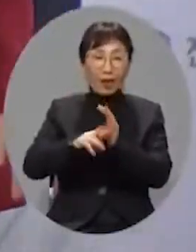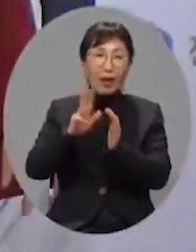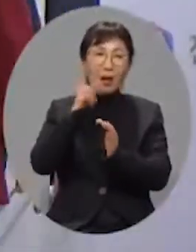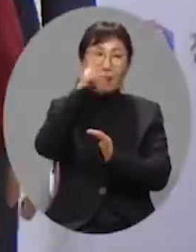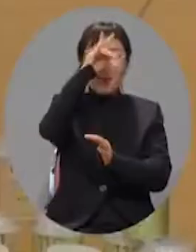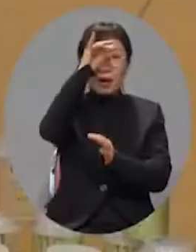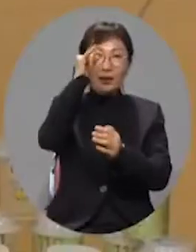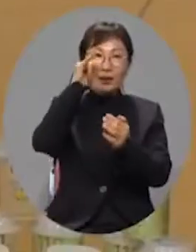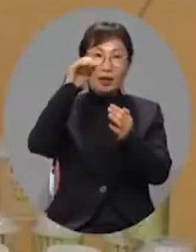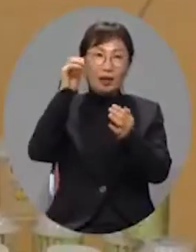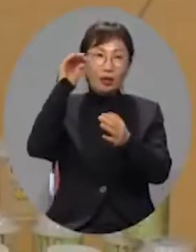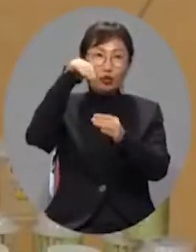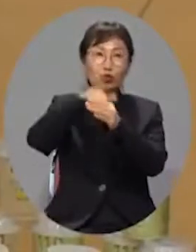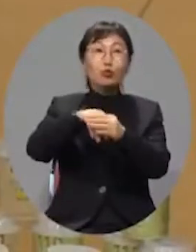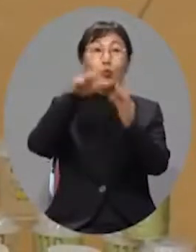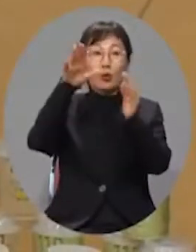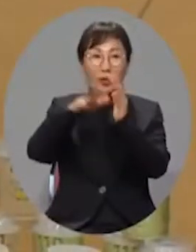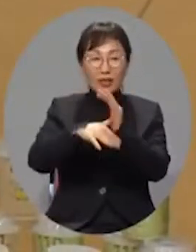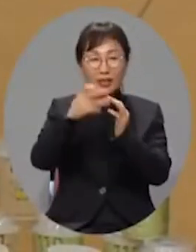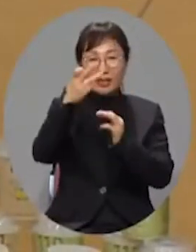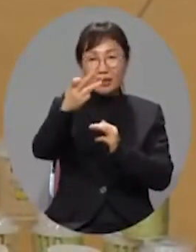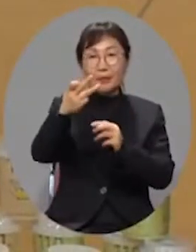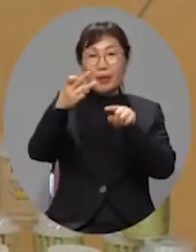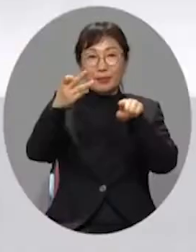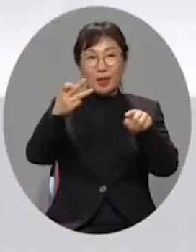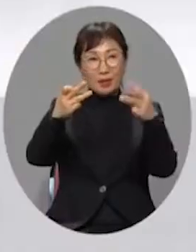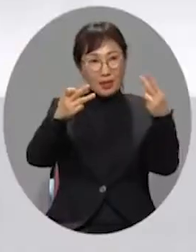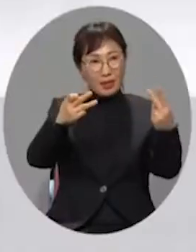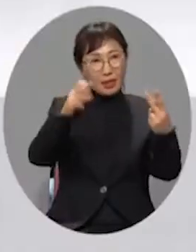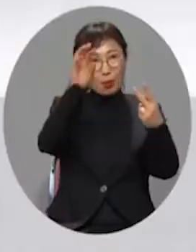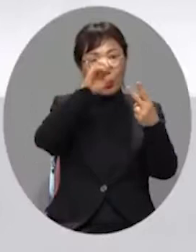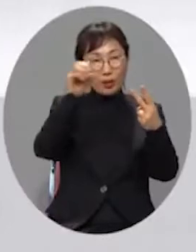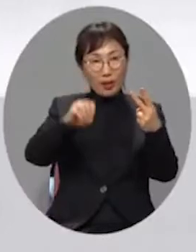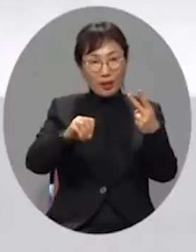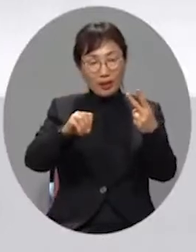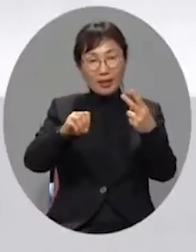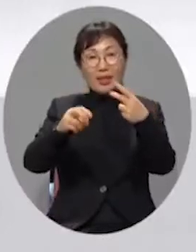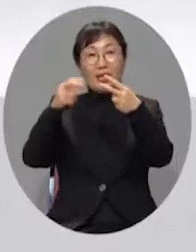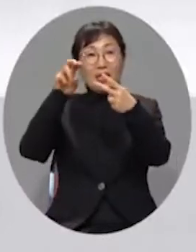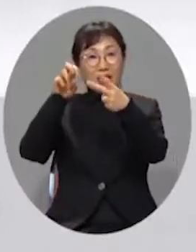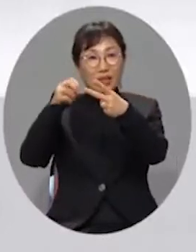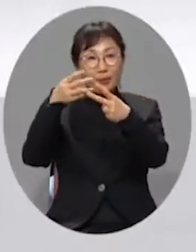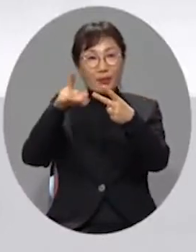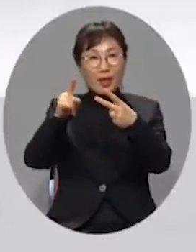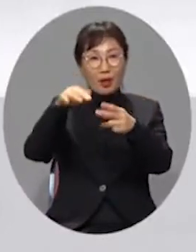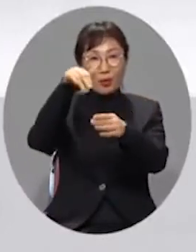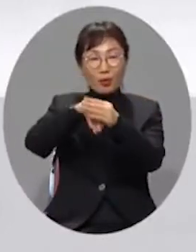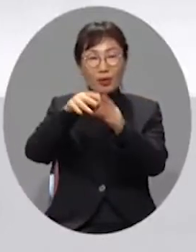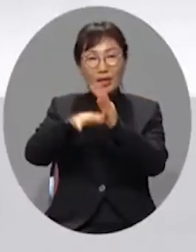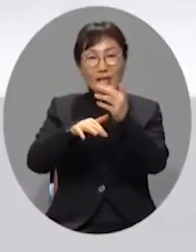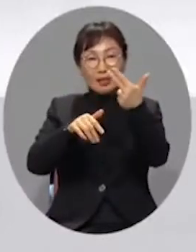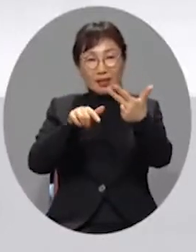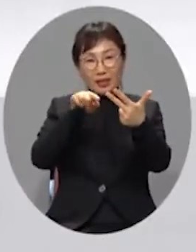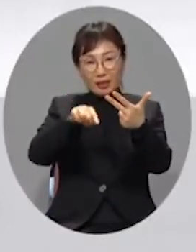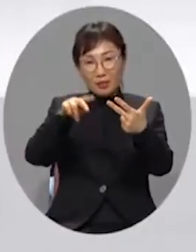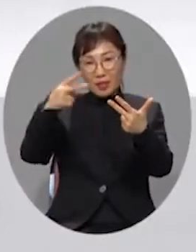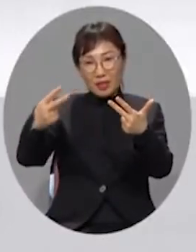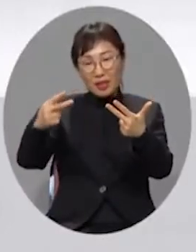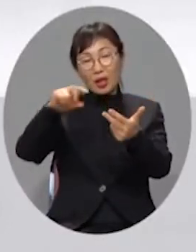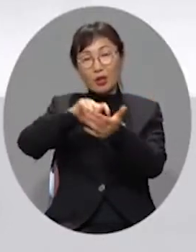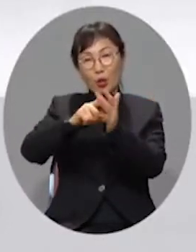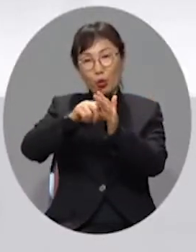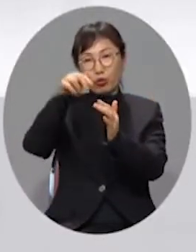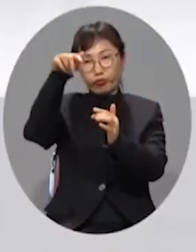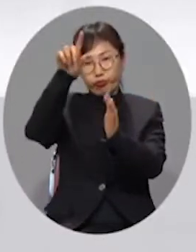전라북도 득표율은 13.2%. 하지만 20대 총선에서는 7.6%로 주저앉았고 19대